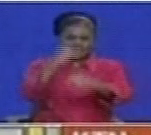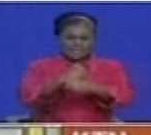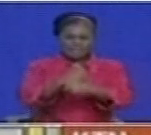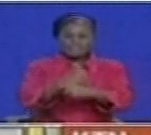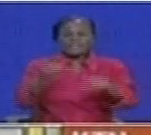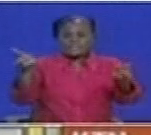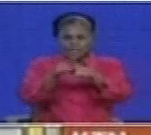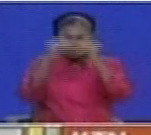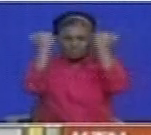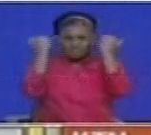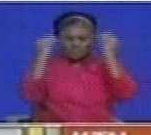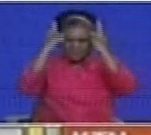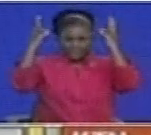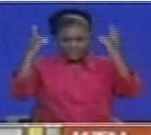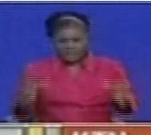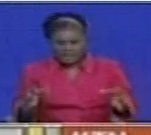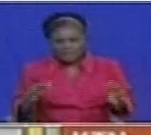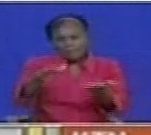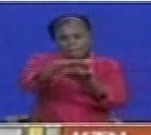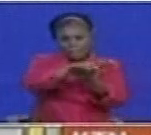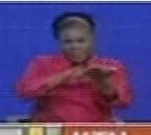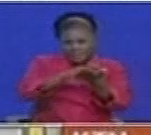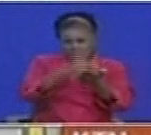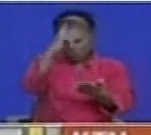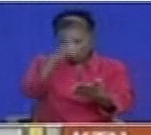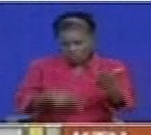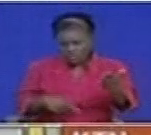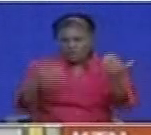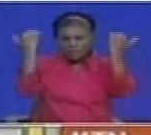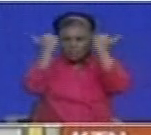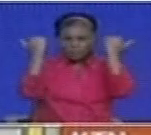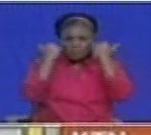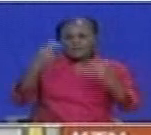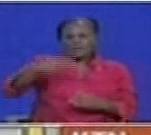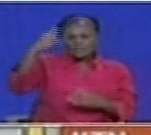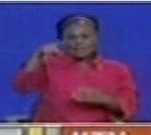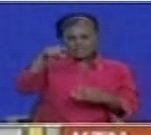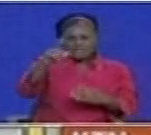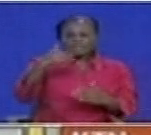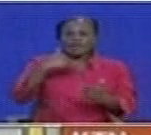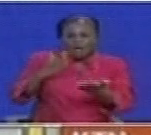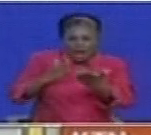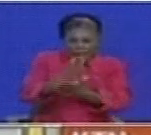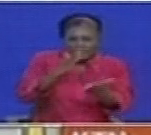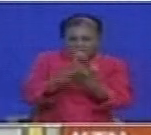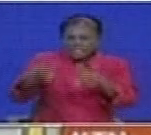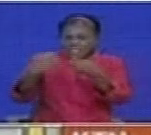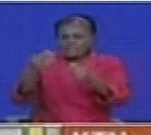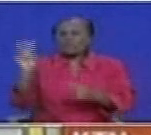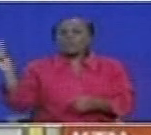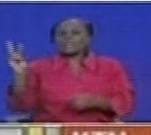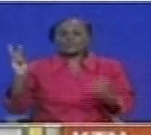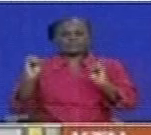hiyo pia imeta uam huo kwa mingi kamba mahak kuu haika haki wti uzi huu wa mahak